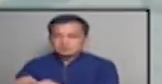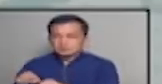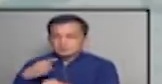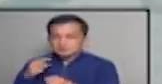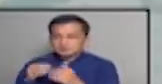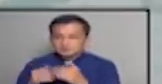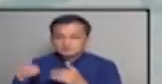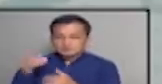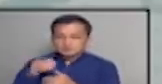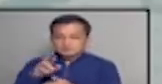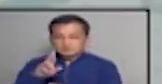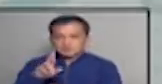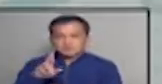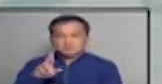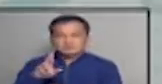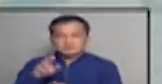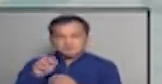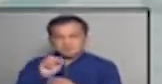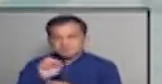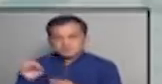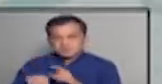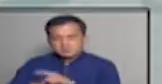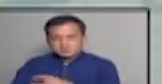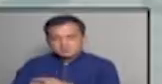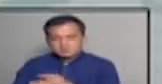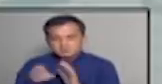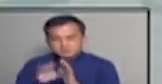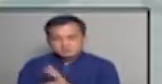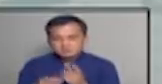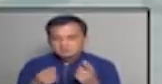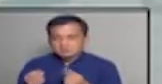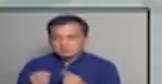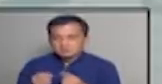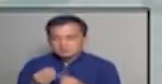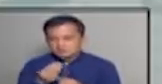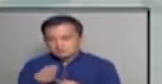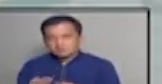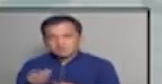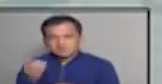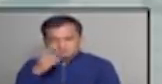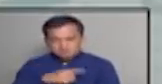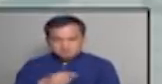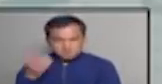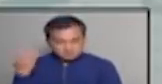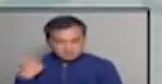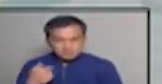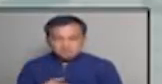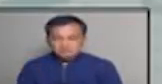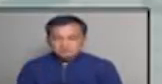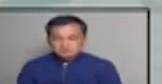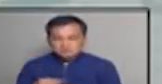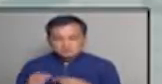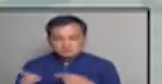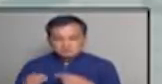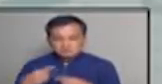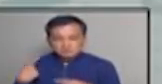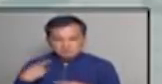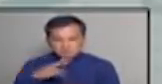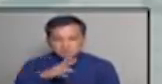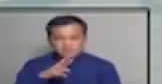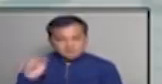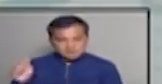na sa reglementary period when the crime was committed. That was a few days ago. So, unless kung meron ng